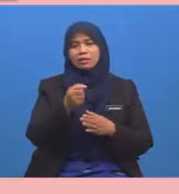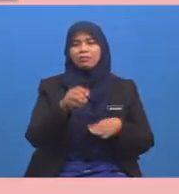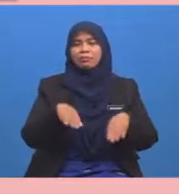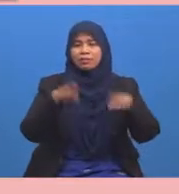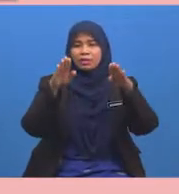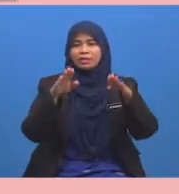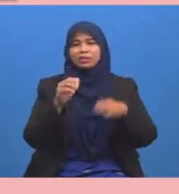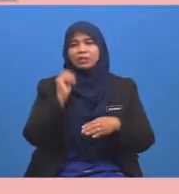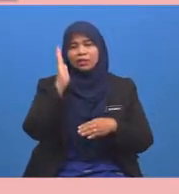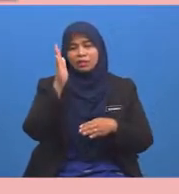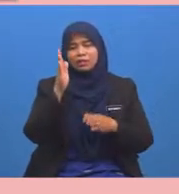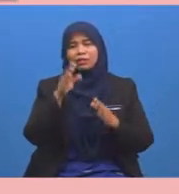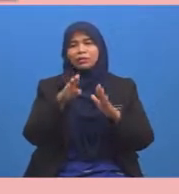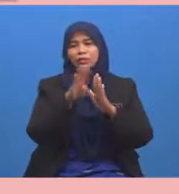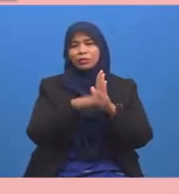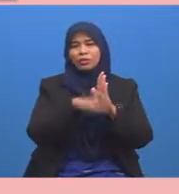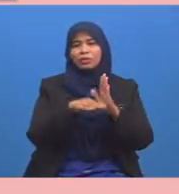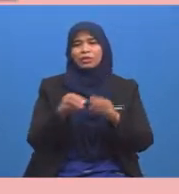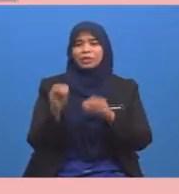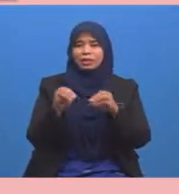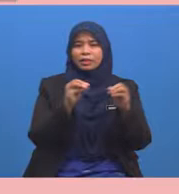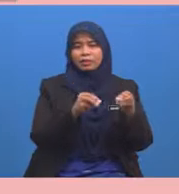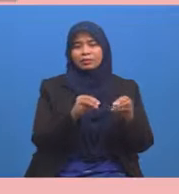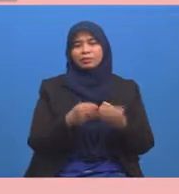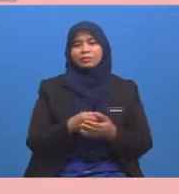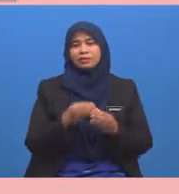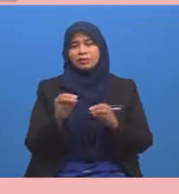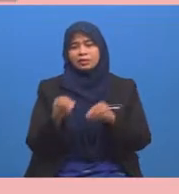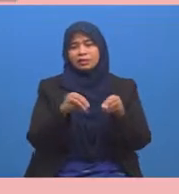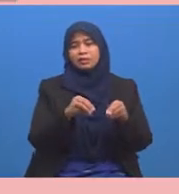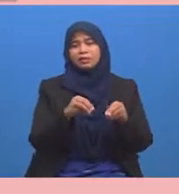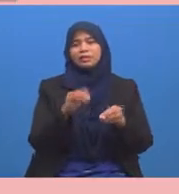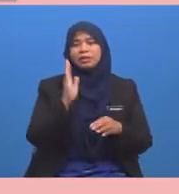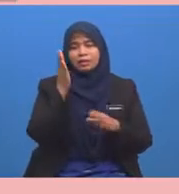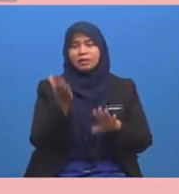membantutkan hasil pengeluaran pertanian yang menjadi sumber makanan kepada manusia.